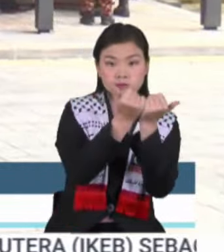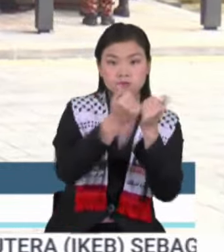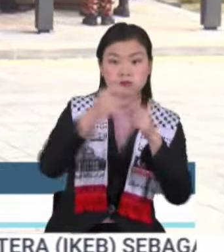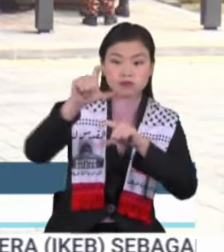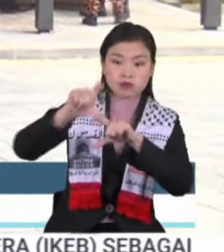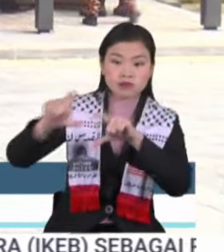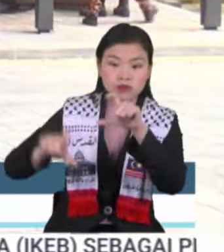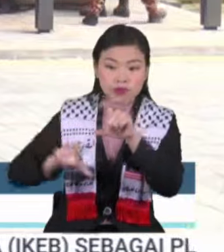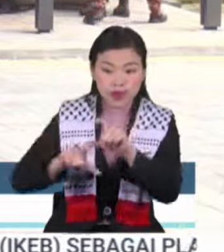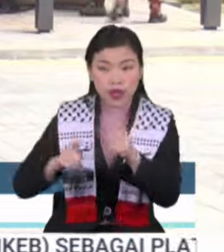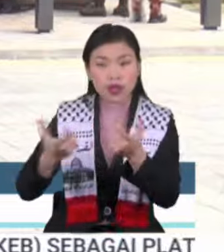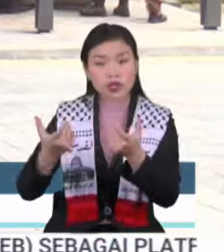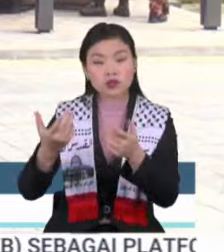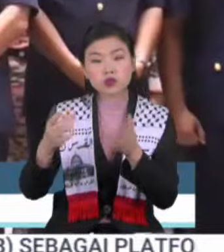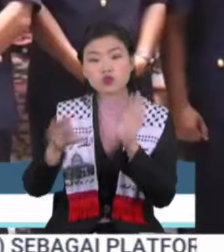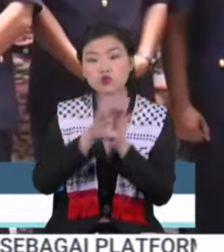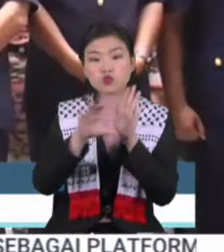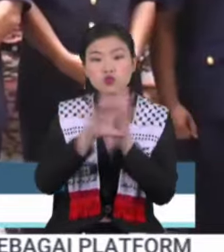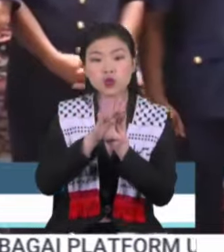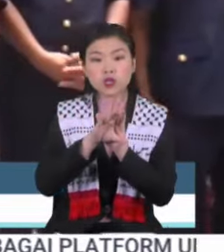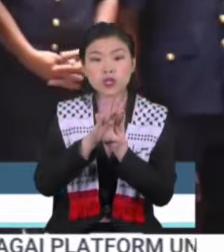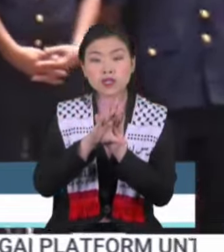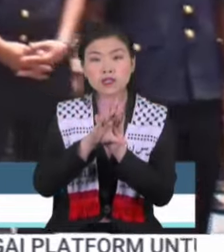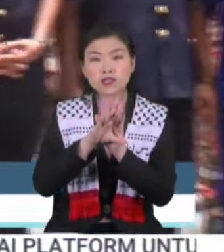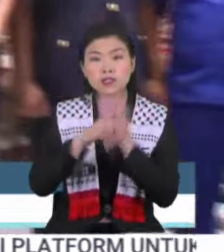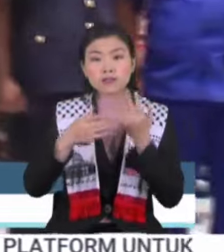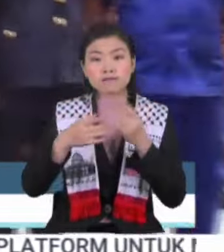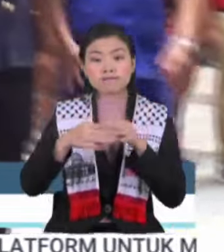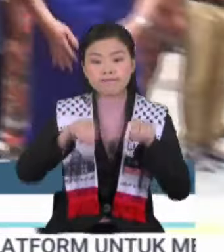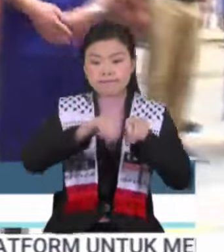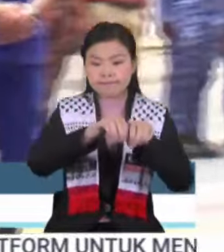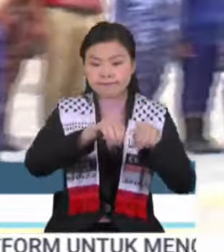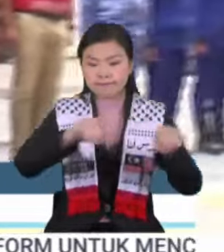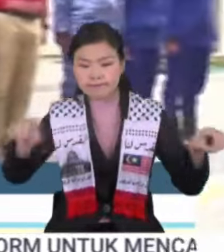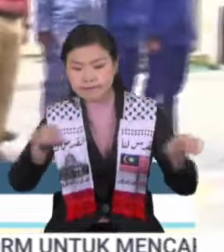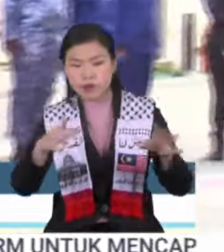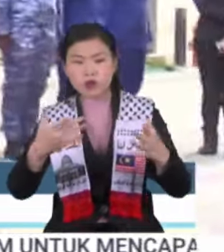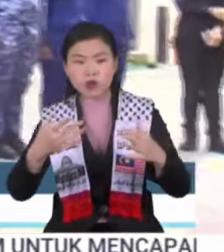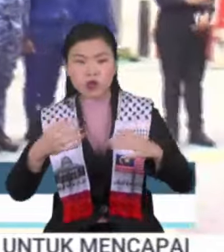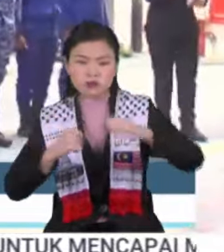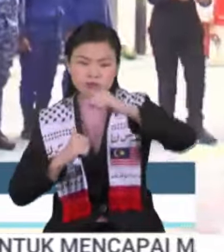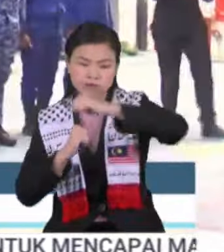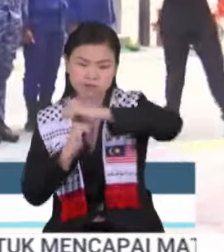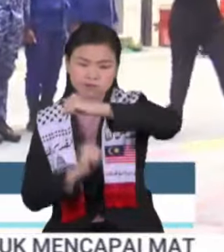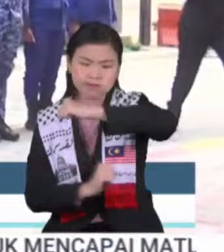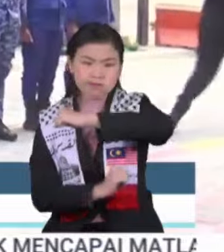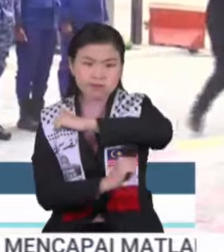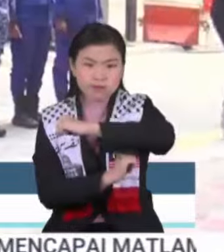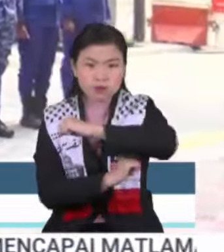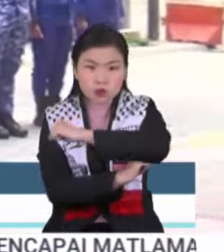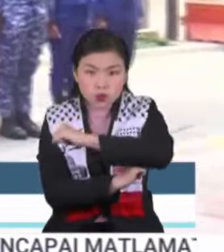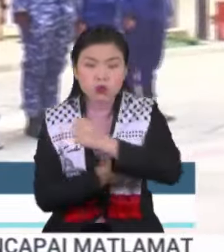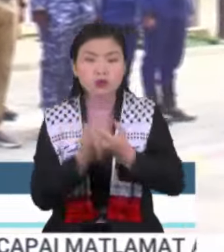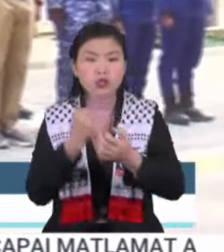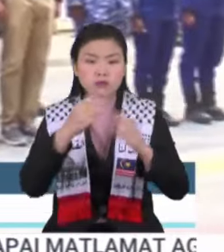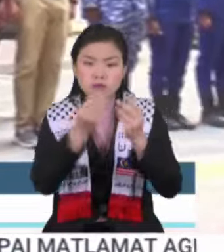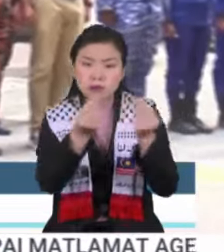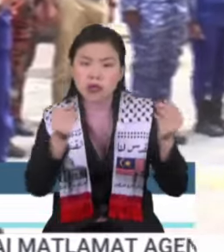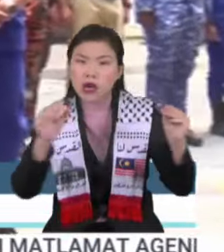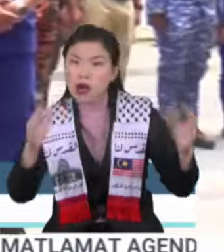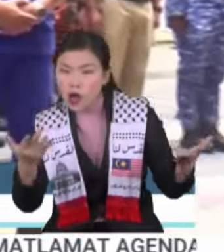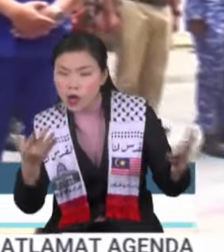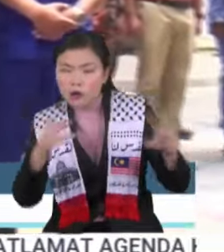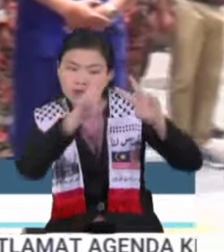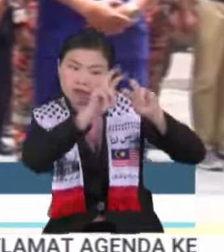Lumpur, DBKL, antaranya adalah pemetaan utiliti dan kajian struktur tanah akan dilaksanakan. Dan selain daripada